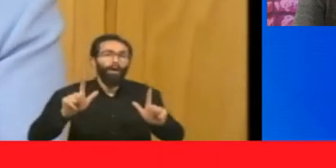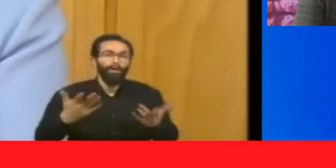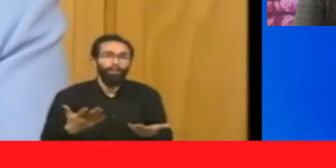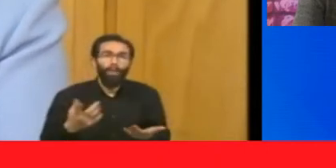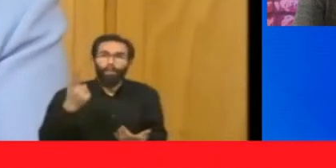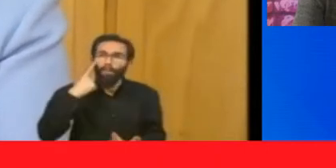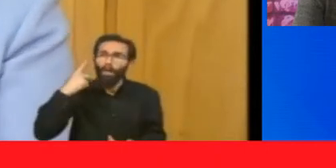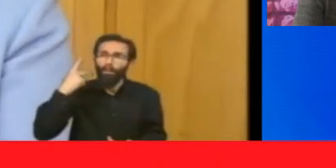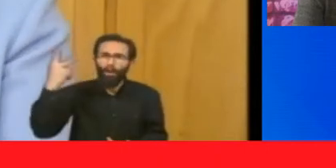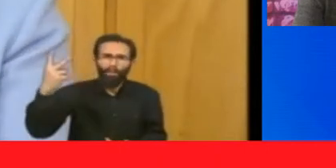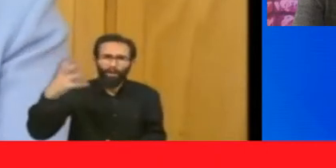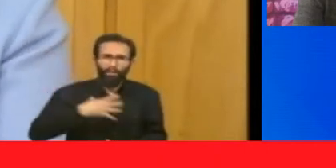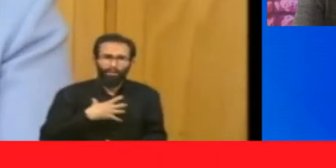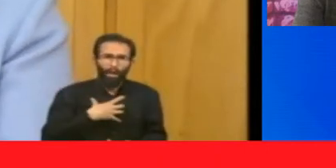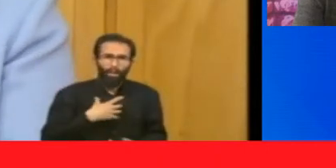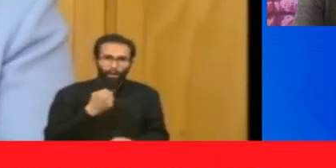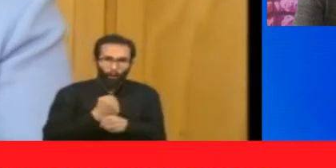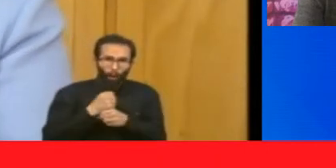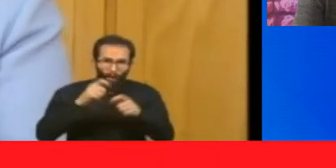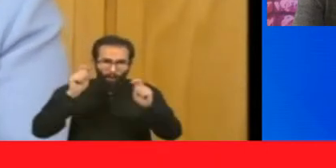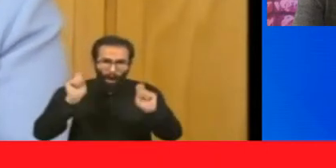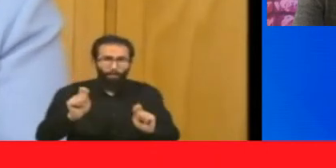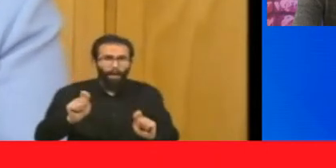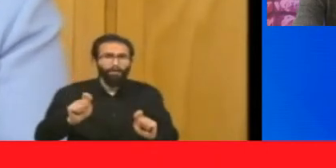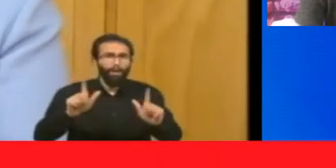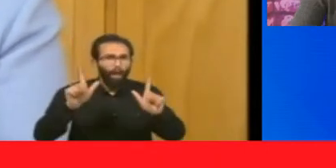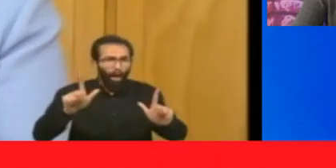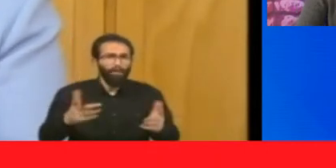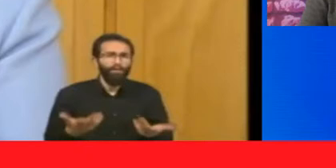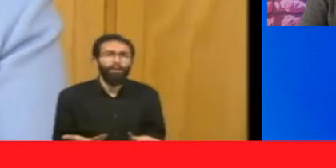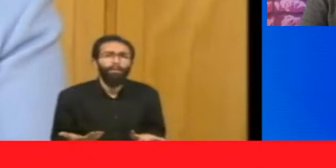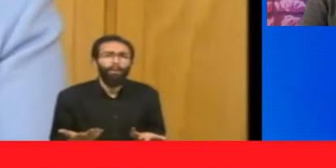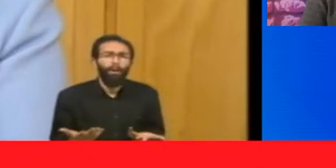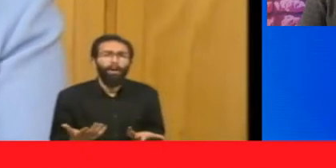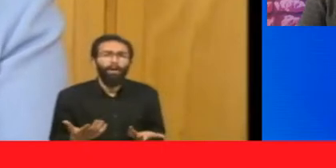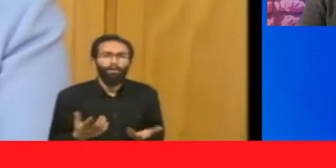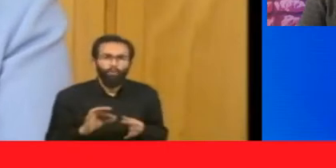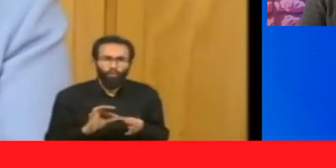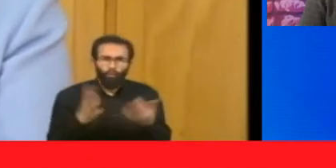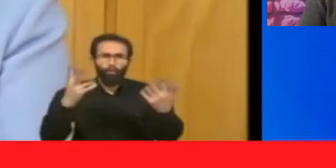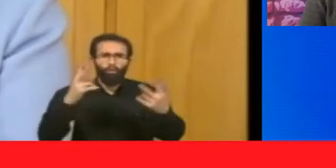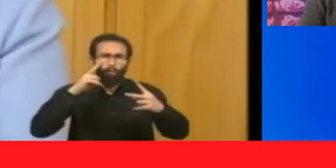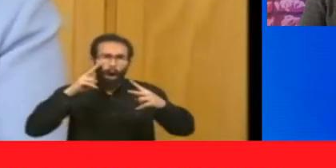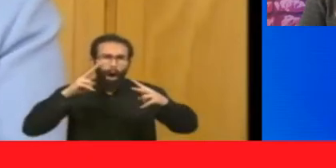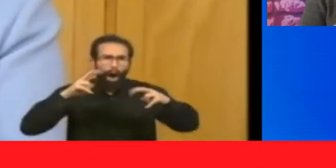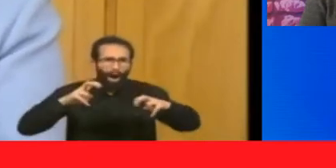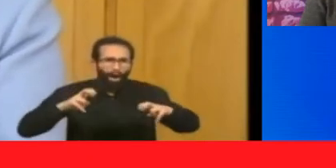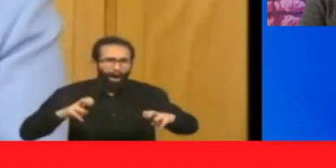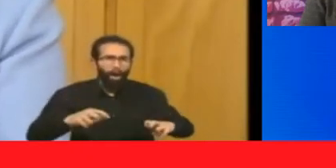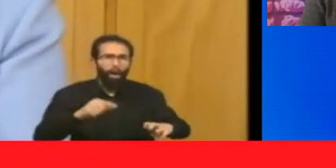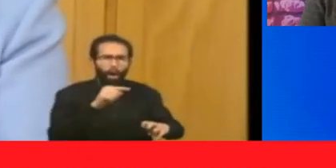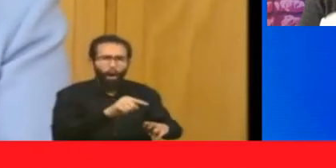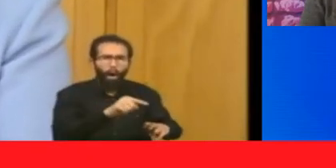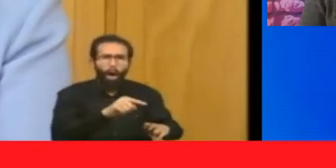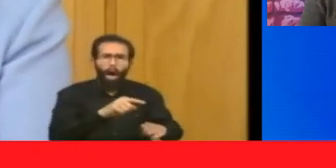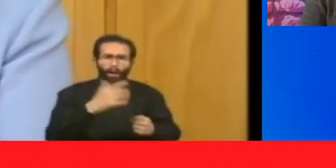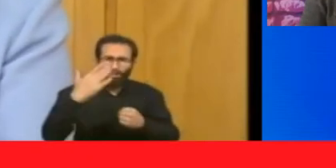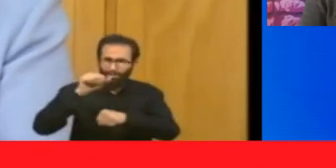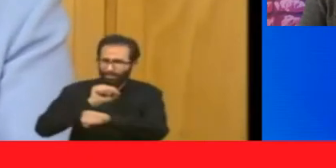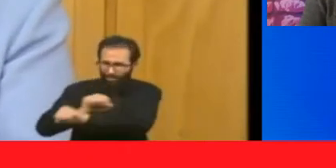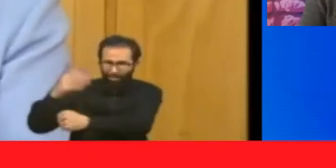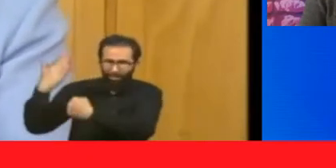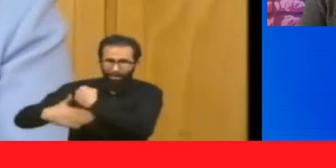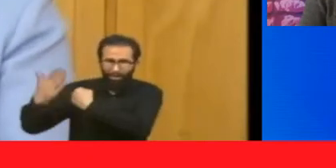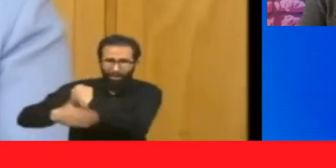davet etmektedir. Çözüm arayışına tecritle karşılık vermek ne sorunun kendisini ortadan